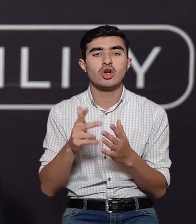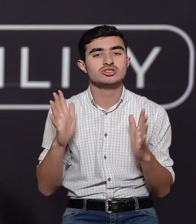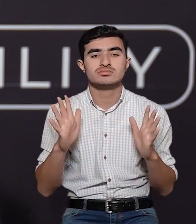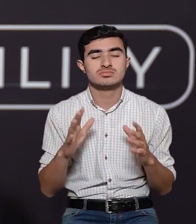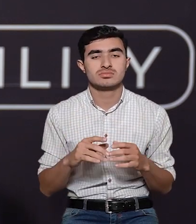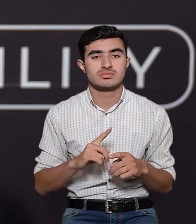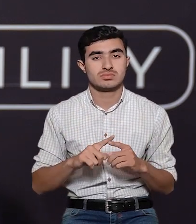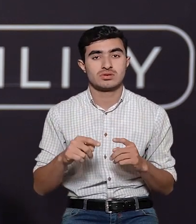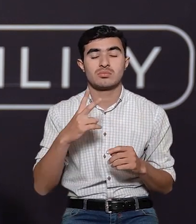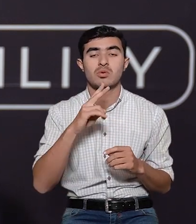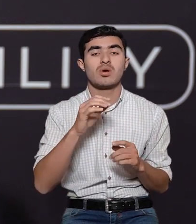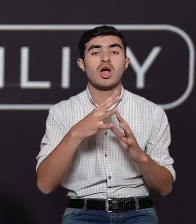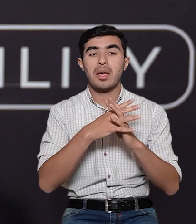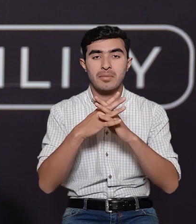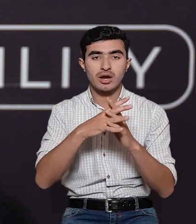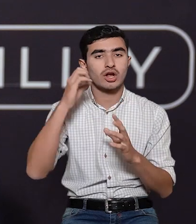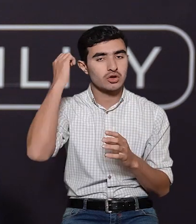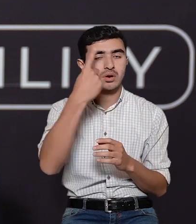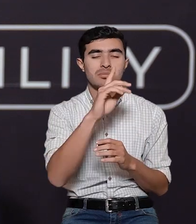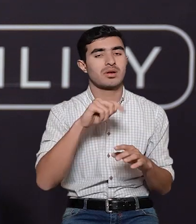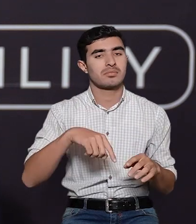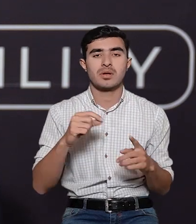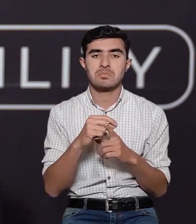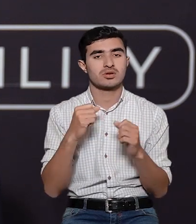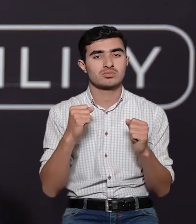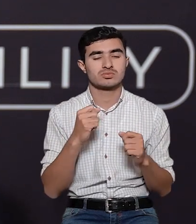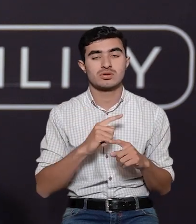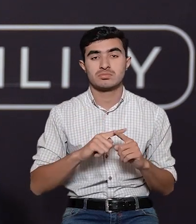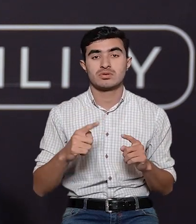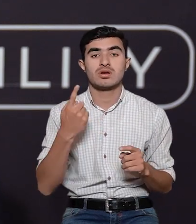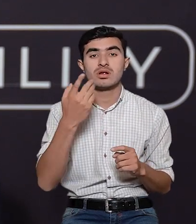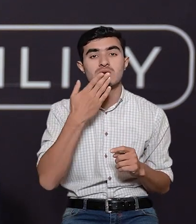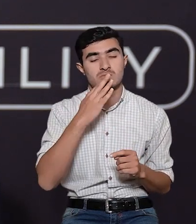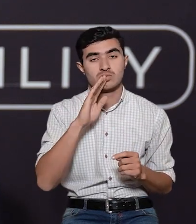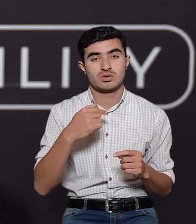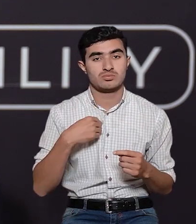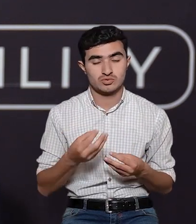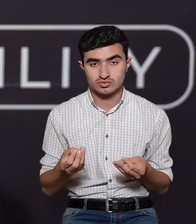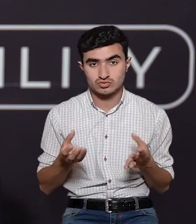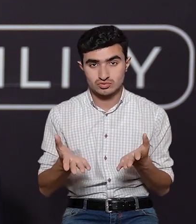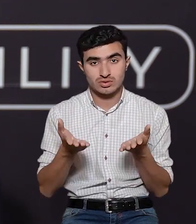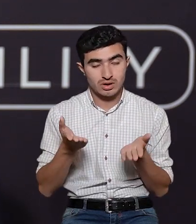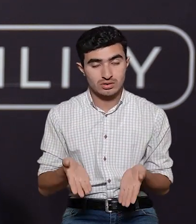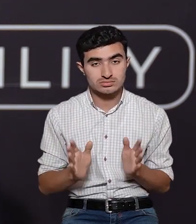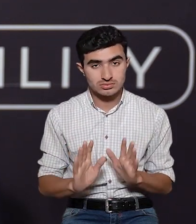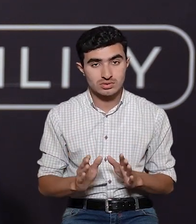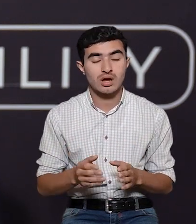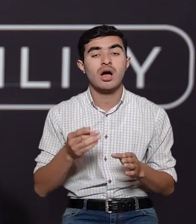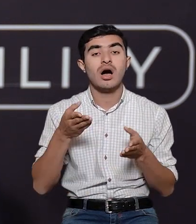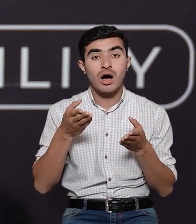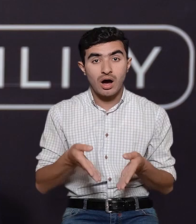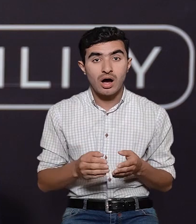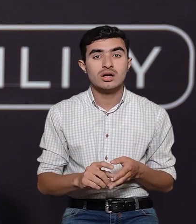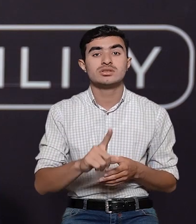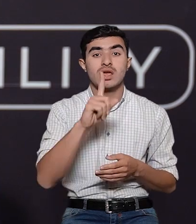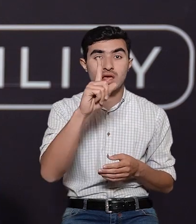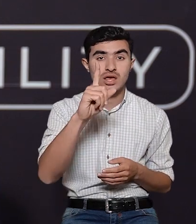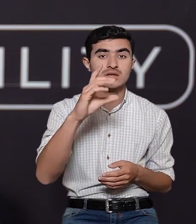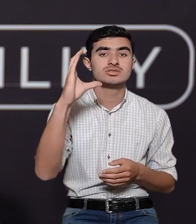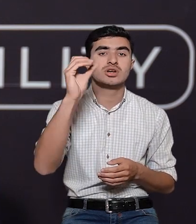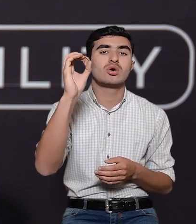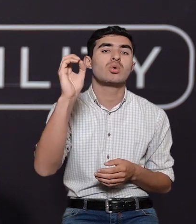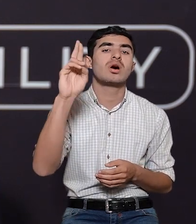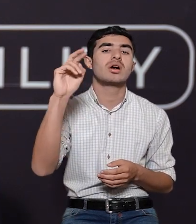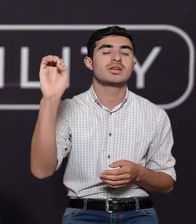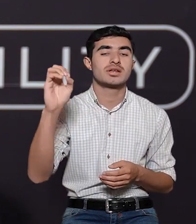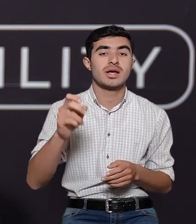ہی آپ کرتے ہیں۔ اللہ کا شکر ہے کہ یہاں پہ ہم نے ایک ایمرجنسی سروس شروع کی۔ آج اس سروس نے 1 کروڑ سے زیادہ لوگوں کو ریسکیو